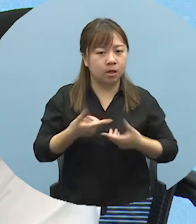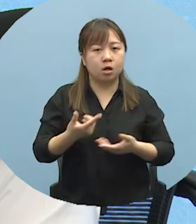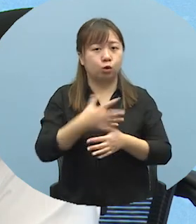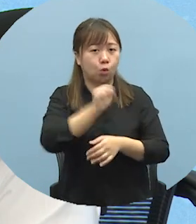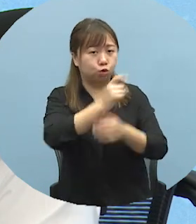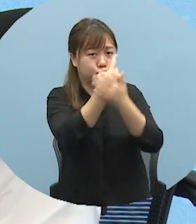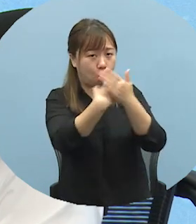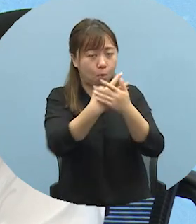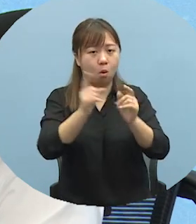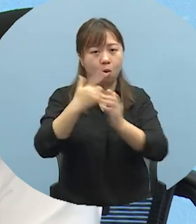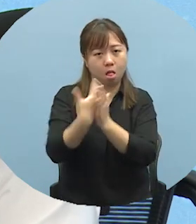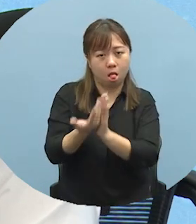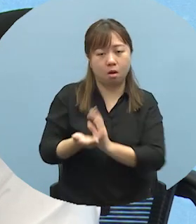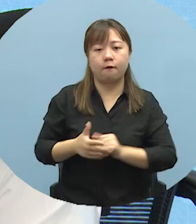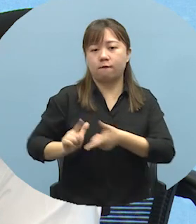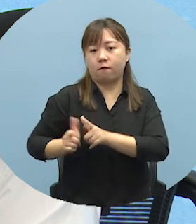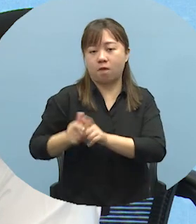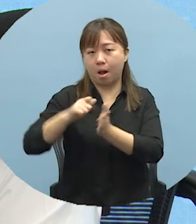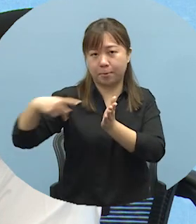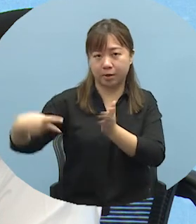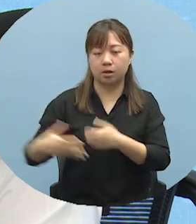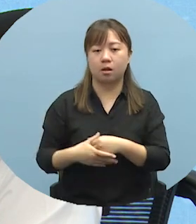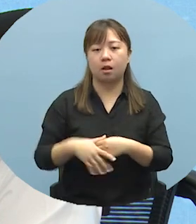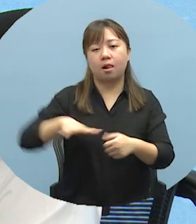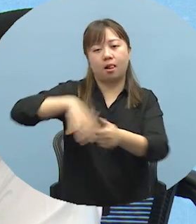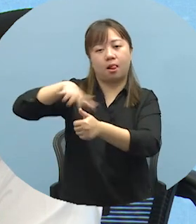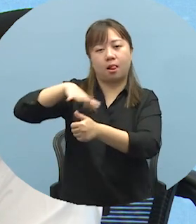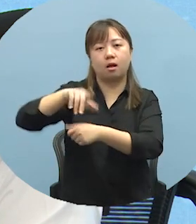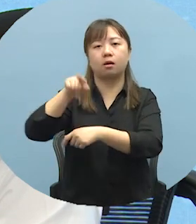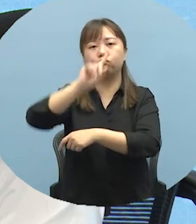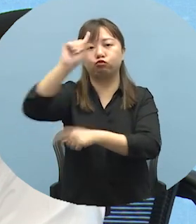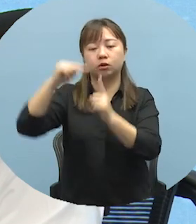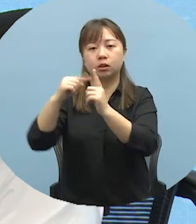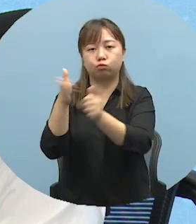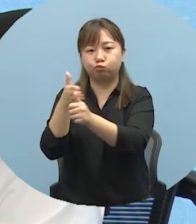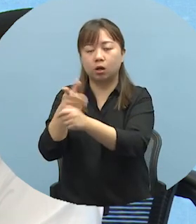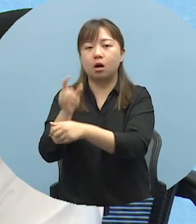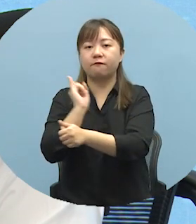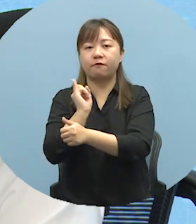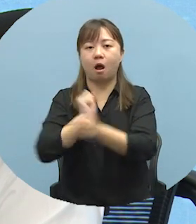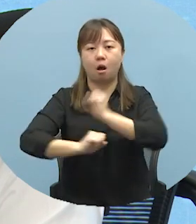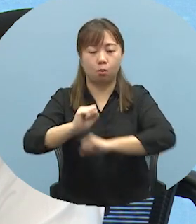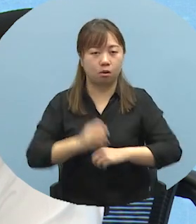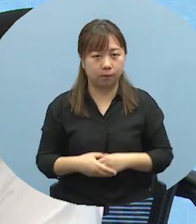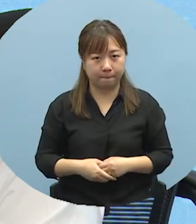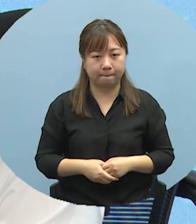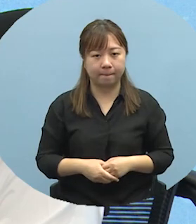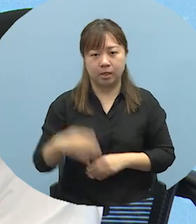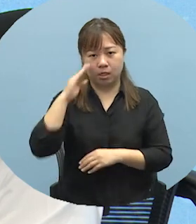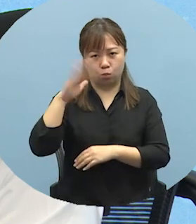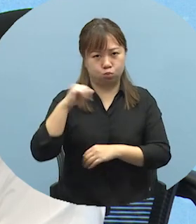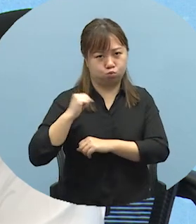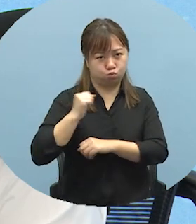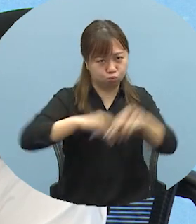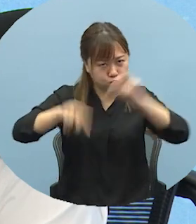絡或者媒體咧去煽動他人咧進行違法行為。警方咧會繼續網羅情報，並